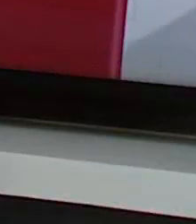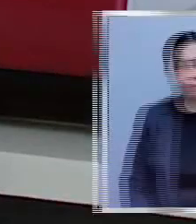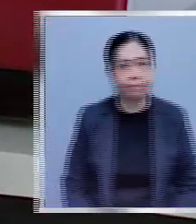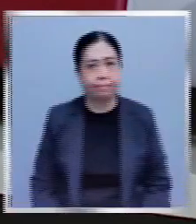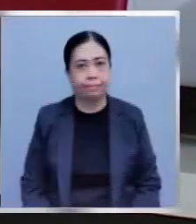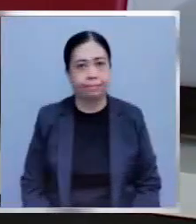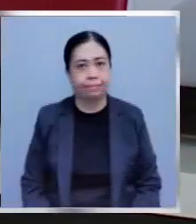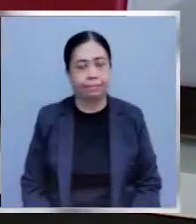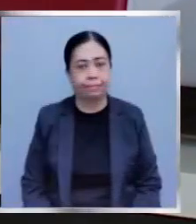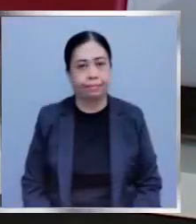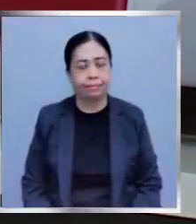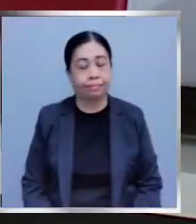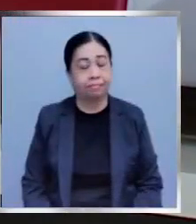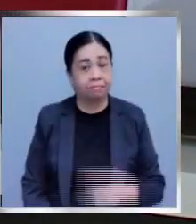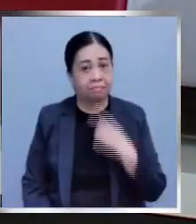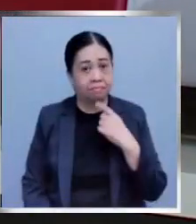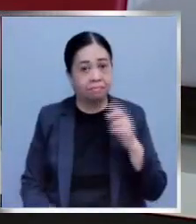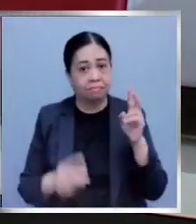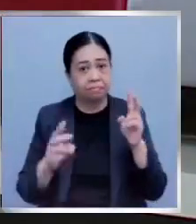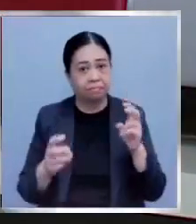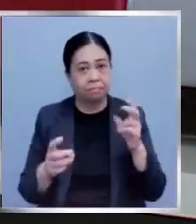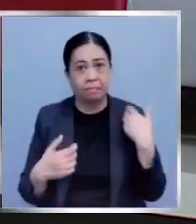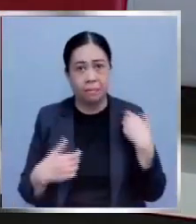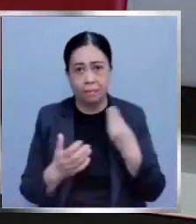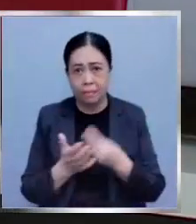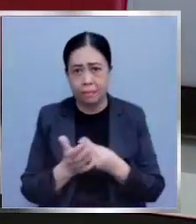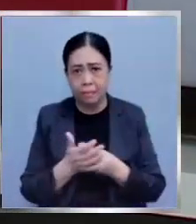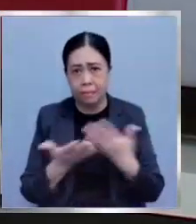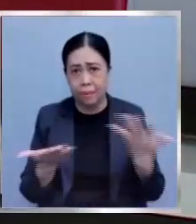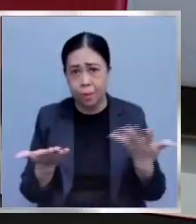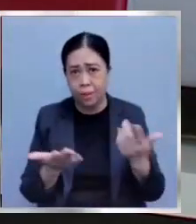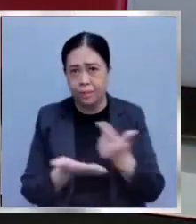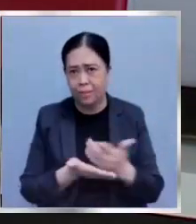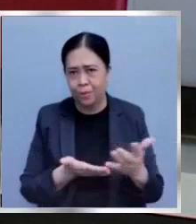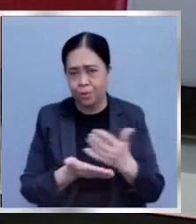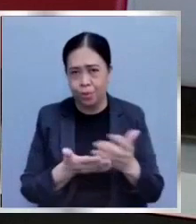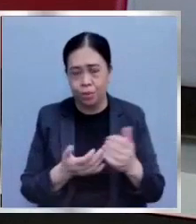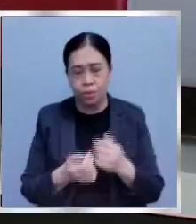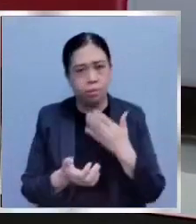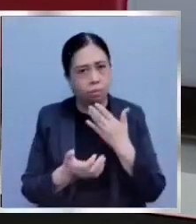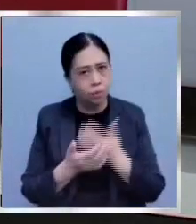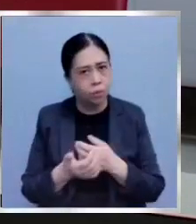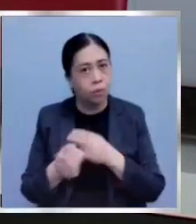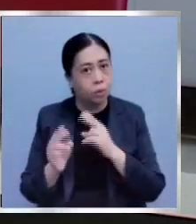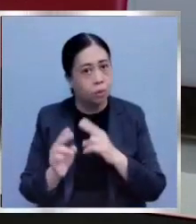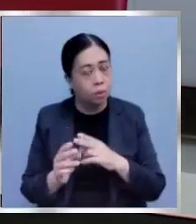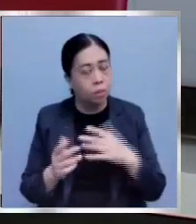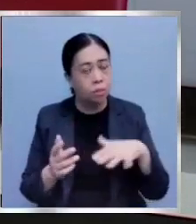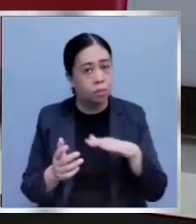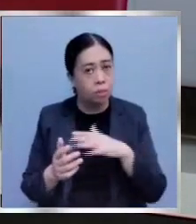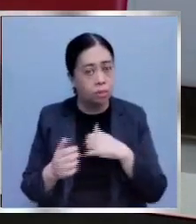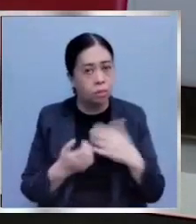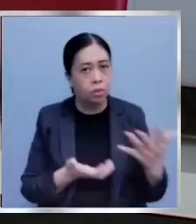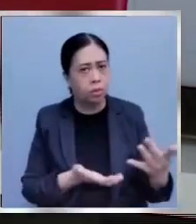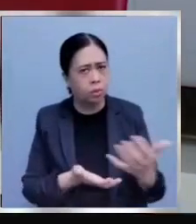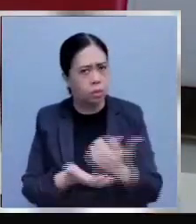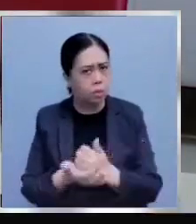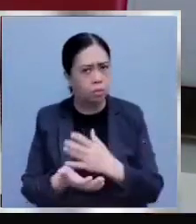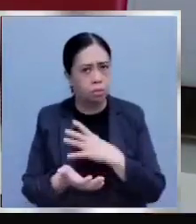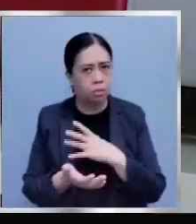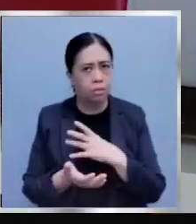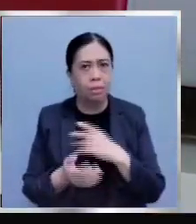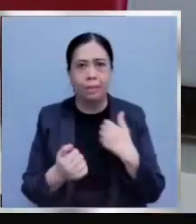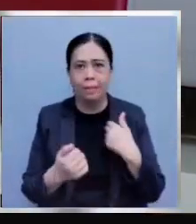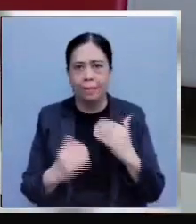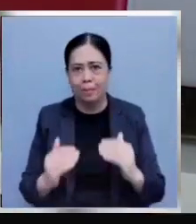ika nga nila may pera sa basura ang marangal na trabaho ng pangongolekta nian ni level up pa